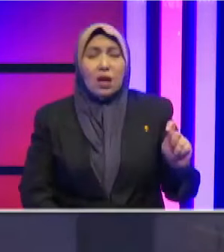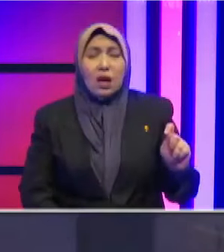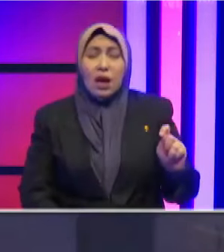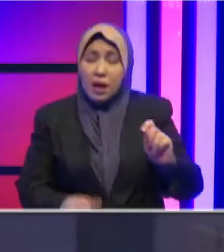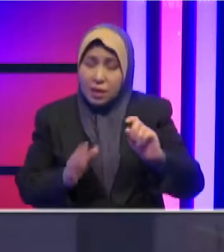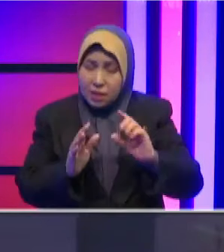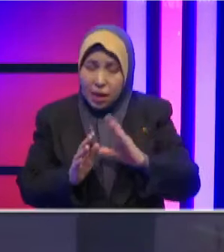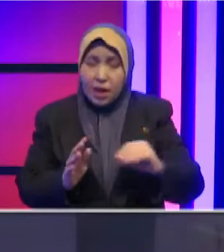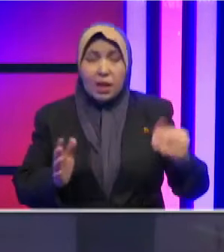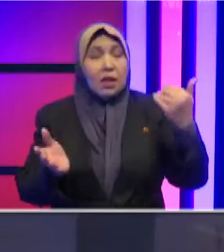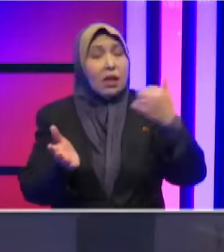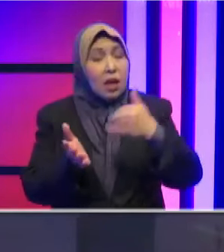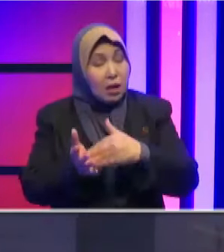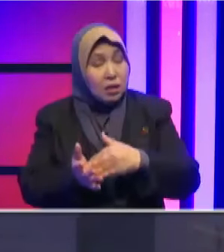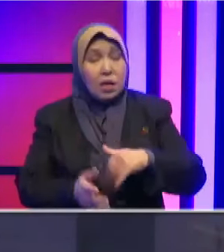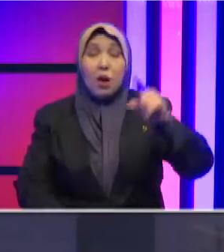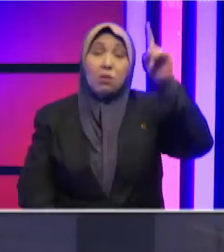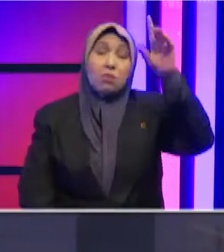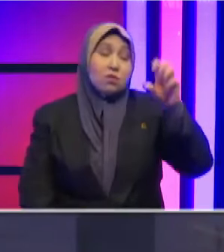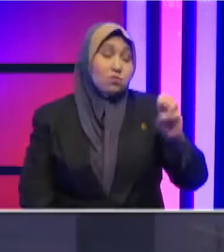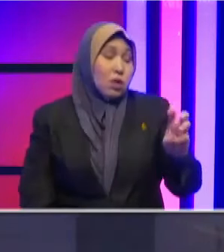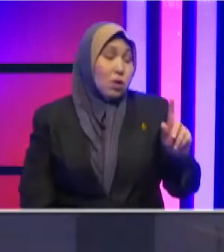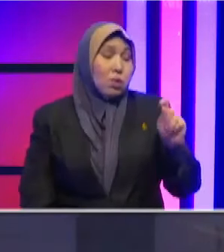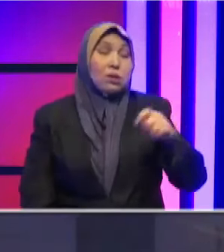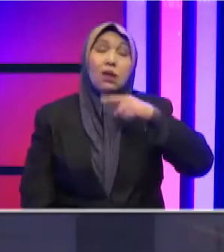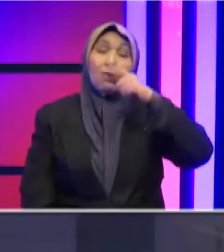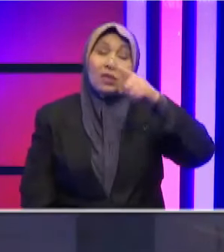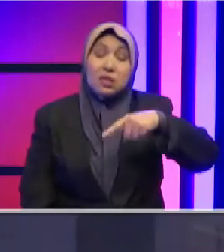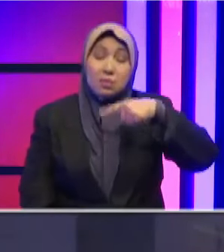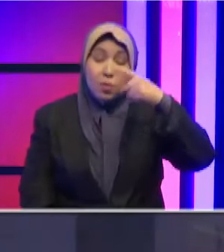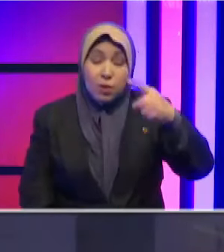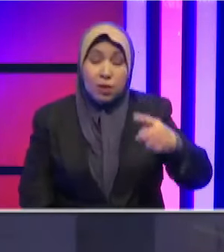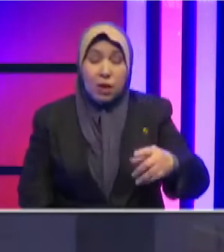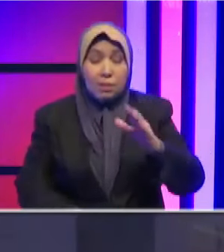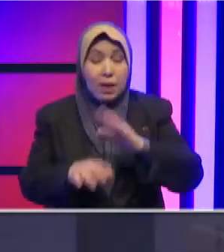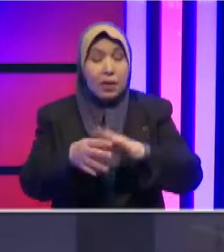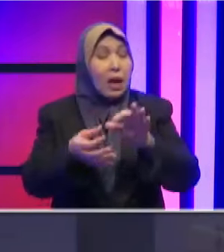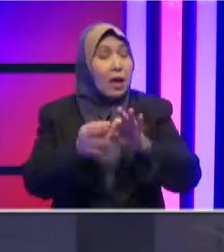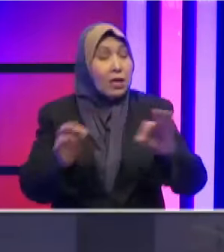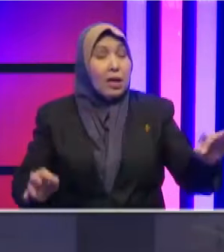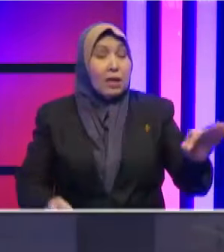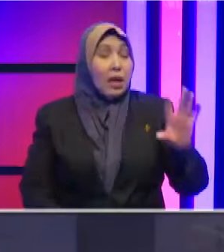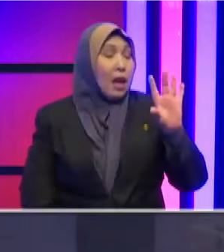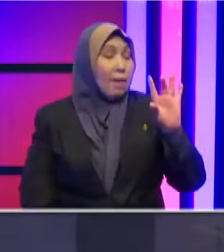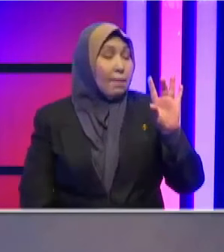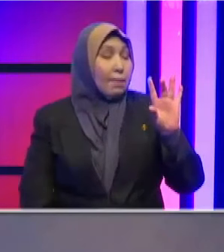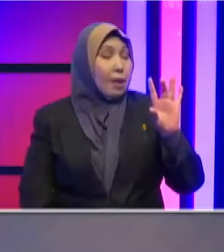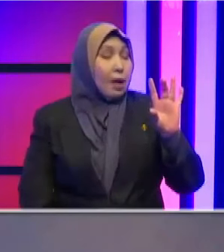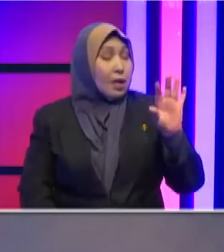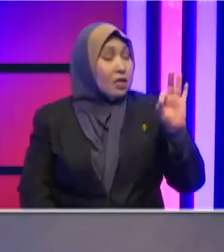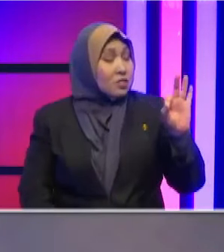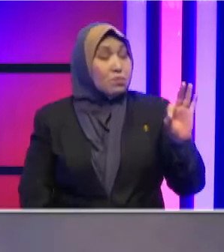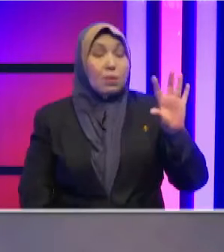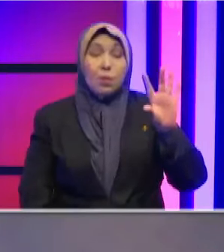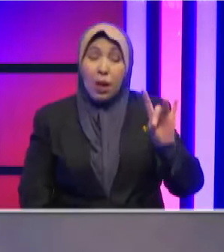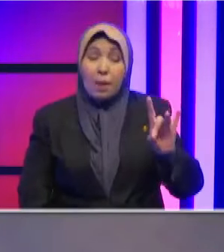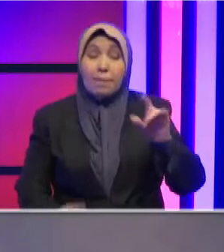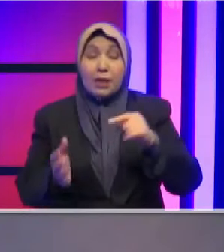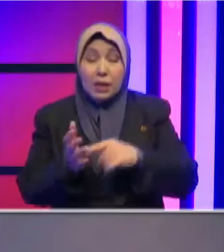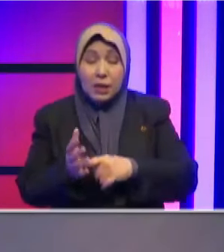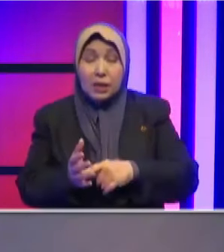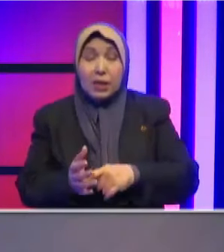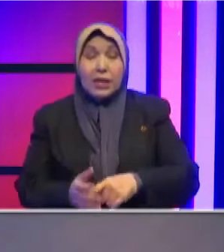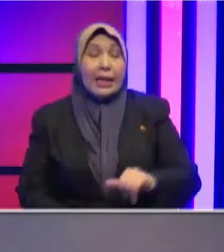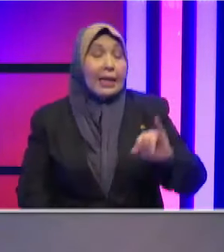kemudian Ya Allah Subhanahu Wa Ta'ala menyebutkan pada ayat 80 pada ayat 98 ini